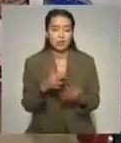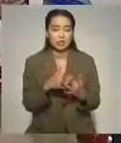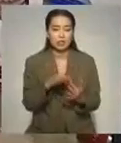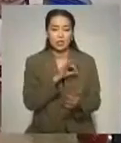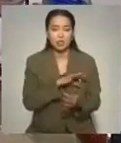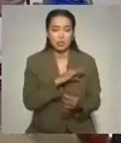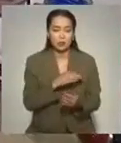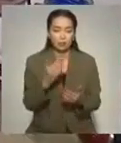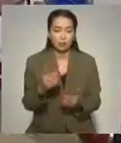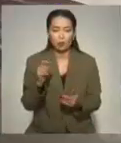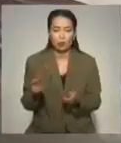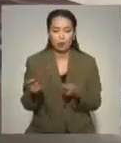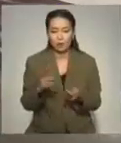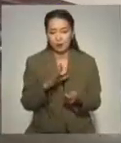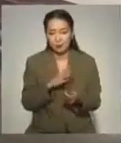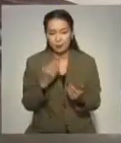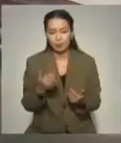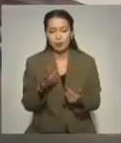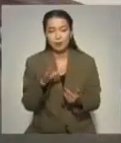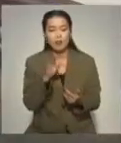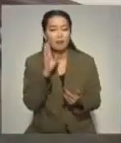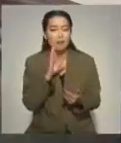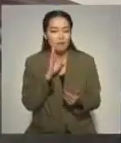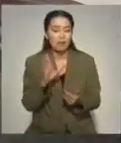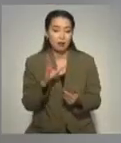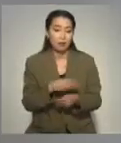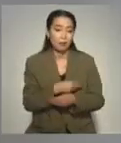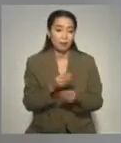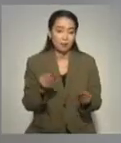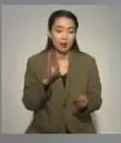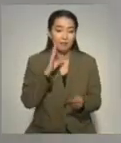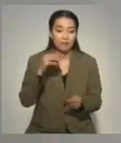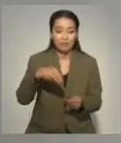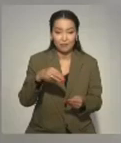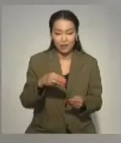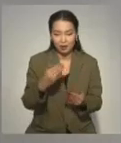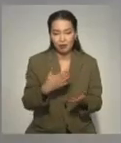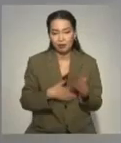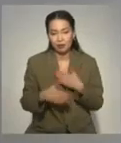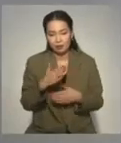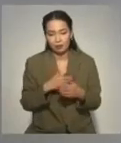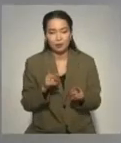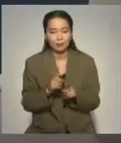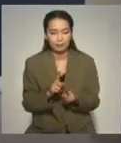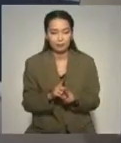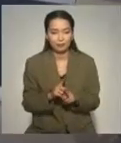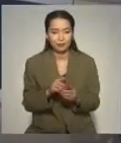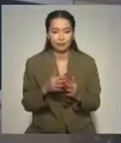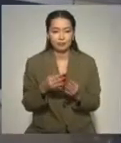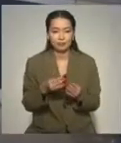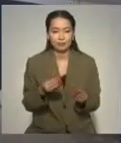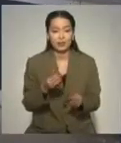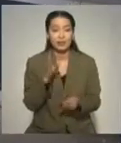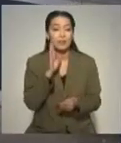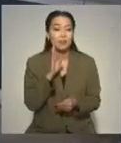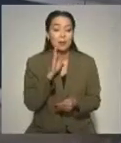быту озерную воду. Недавно живительная влага из крана побежала. Но то с плохим напором, а то и вовсе давали по часам. Нам дали